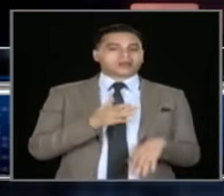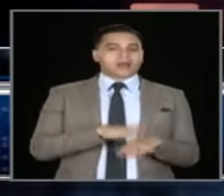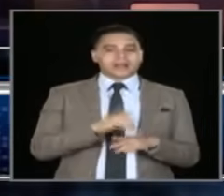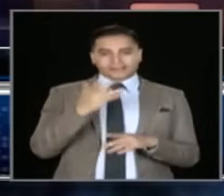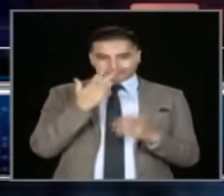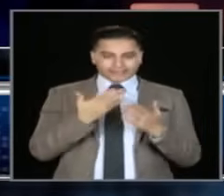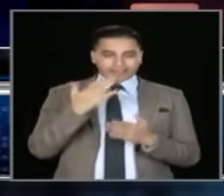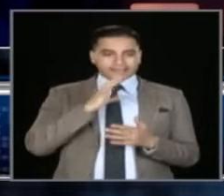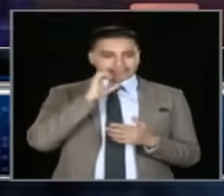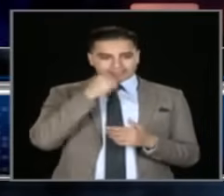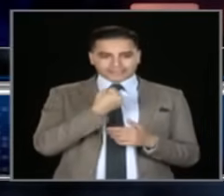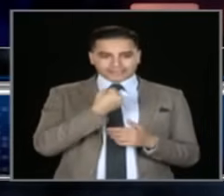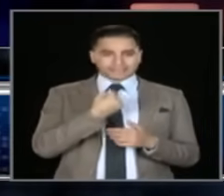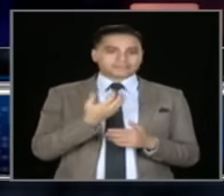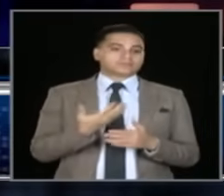التاريخ السري.